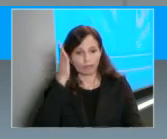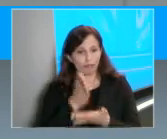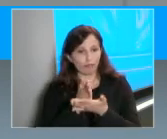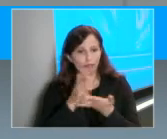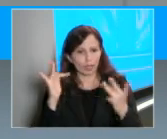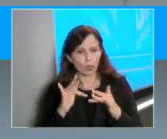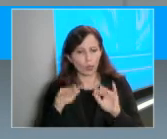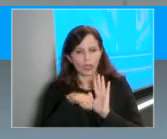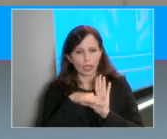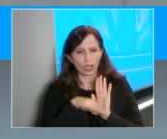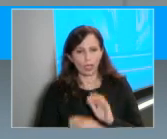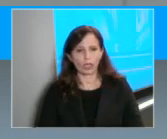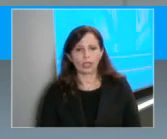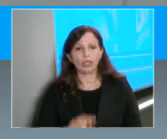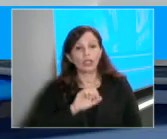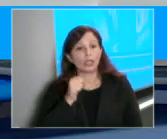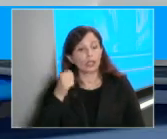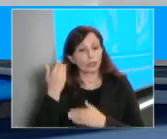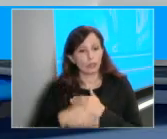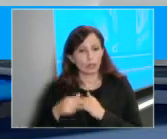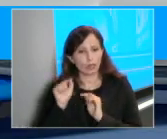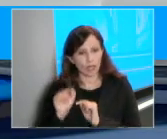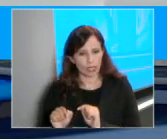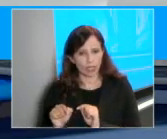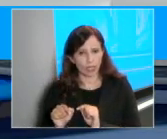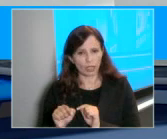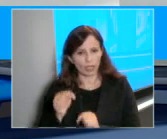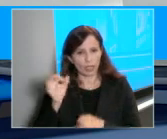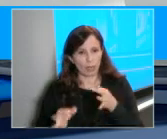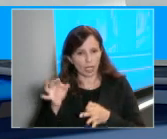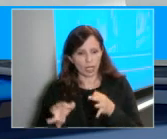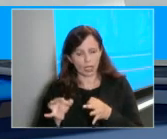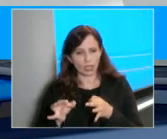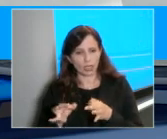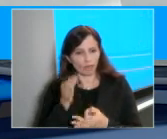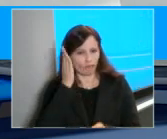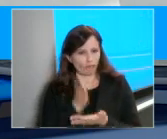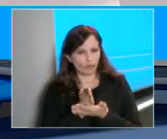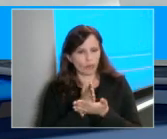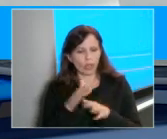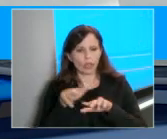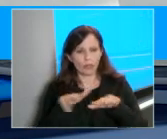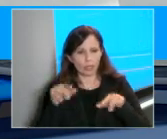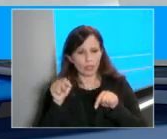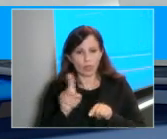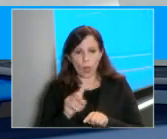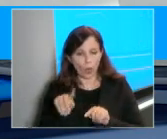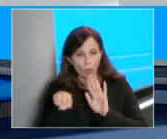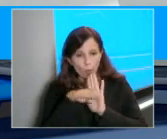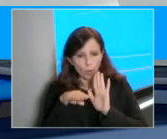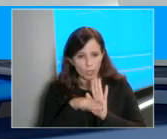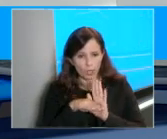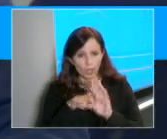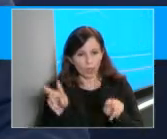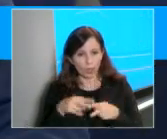בניגוד לחוק. תשמע, קודם כל, אם בסופו של דבר זה יגיע לבגץ, ובגץ יפסוק שהמצב הזה לא חוקי, ושהוא לא יכול